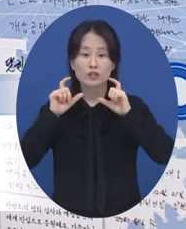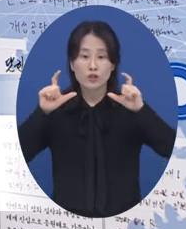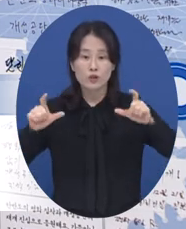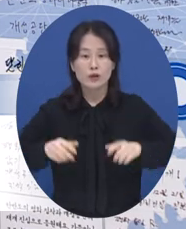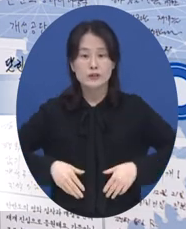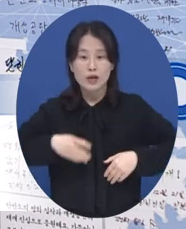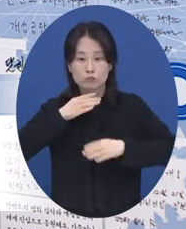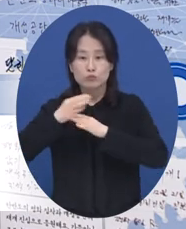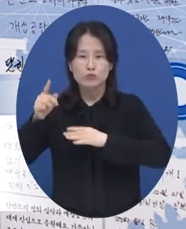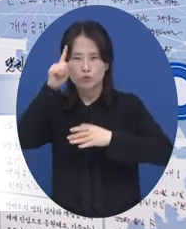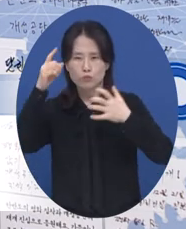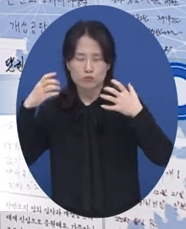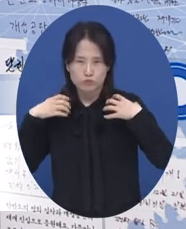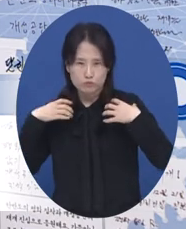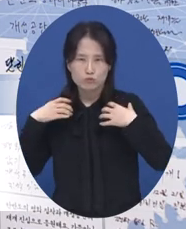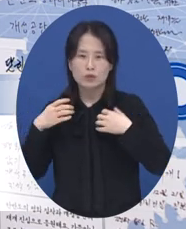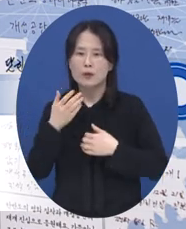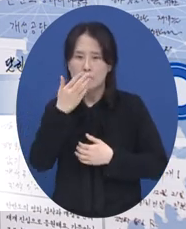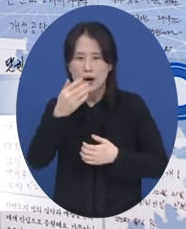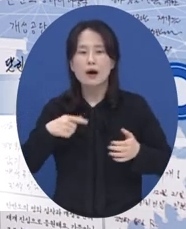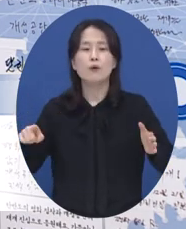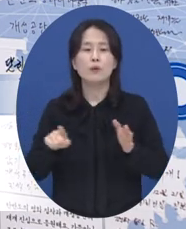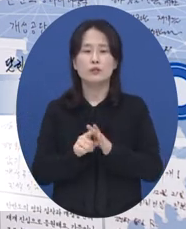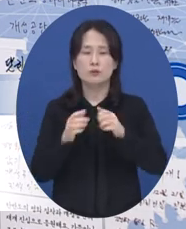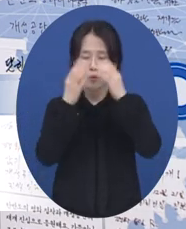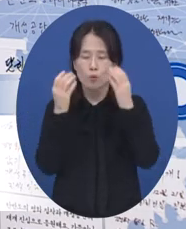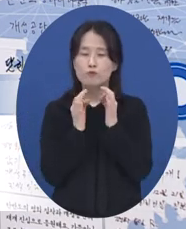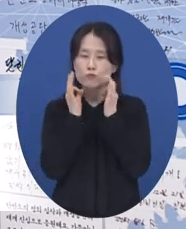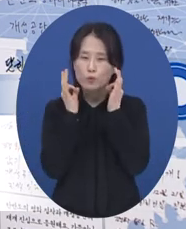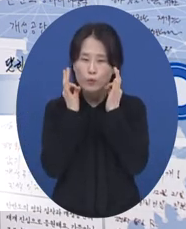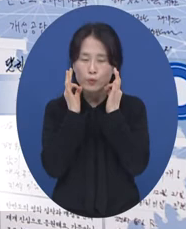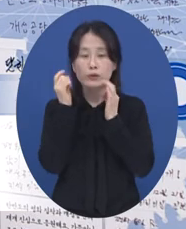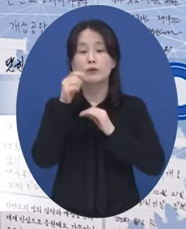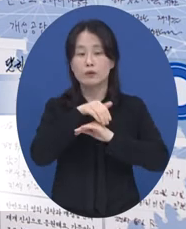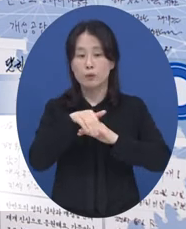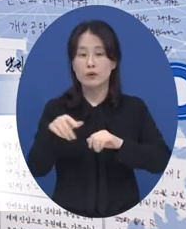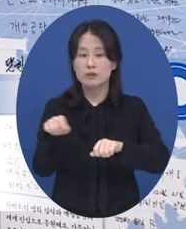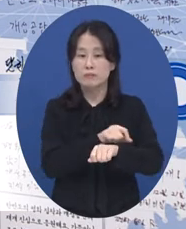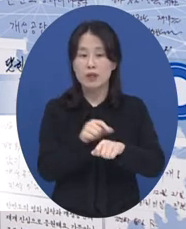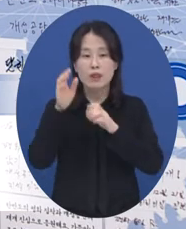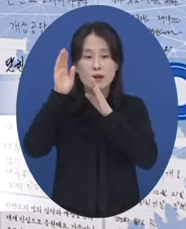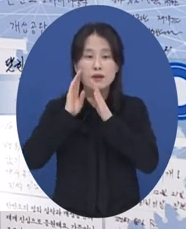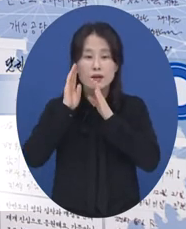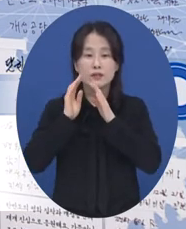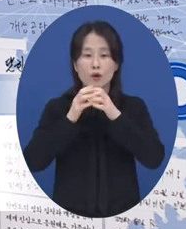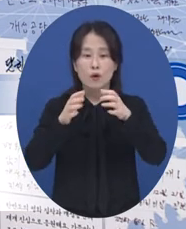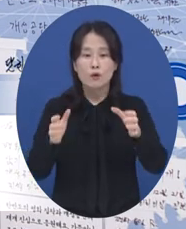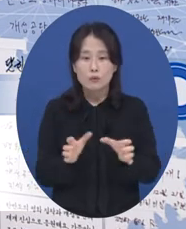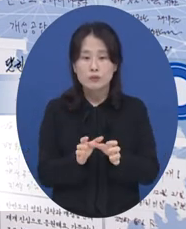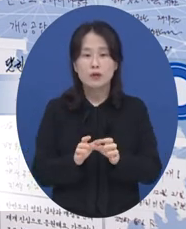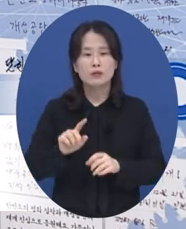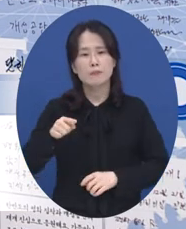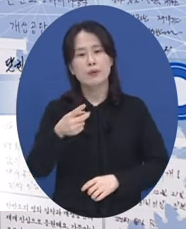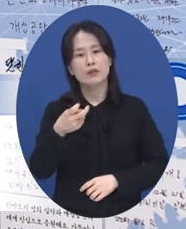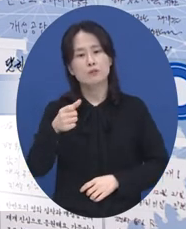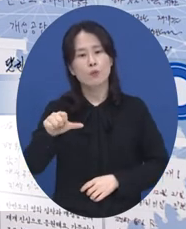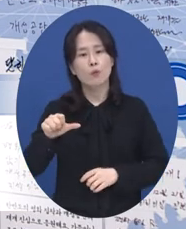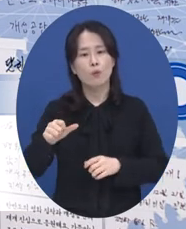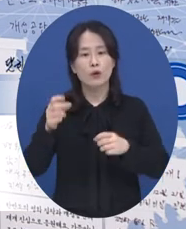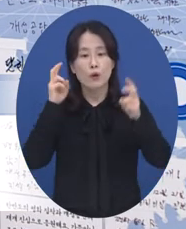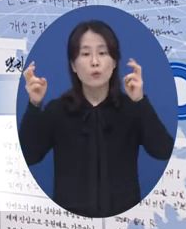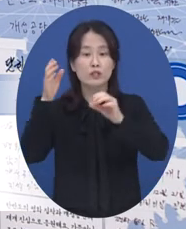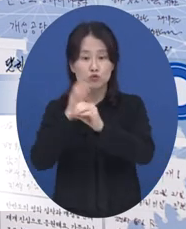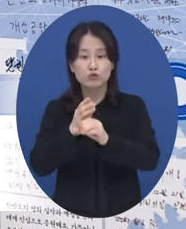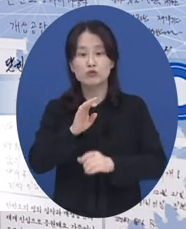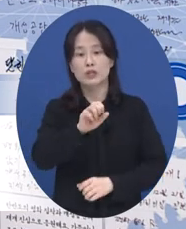북 정부에서 할수 있도록 모든 노력을 경주할 것입니다. 특히 개성공단 입주 기업 중에 125개 기업